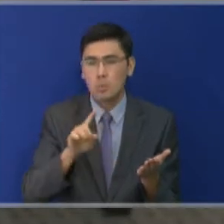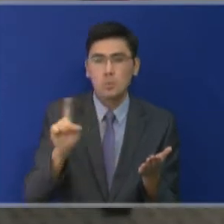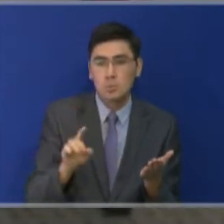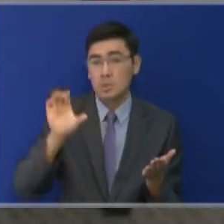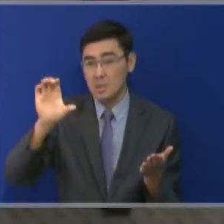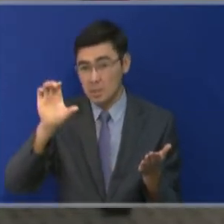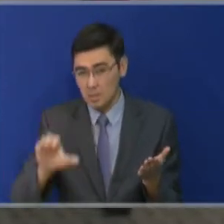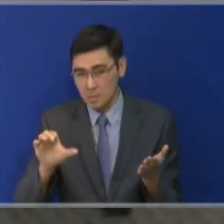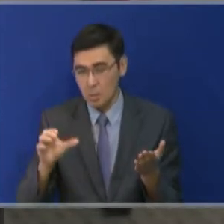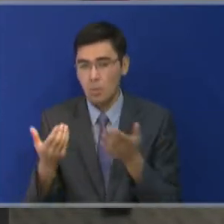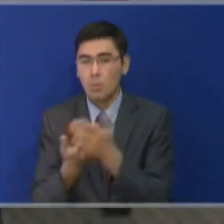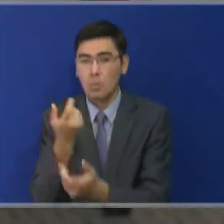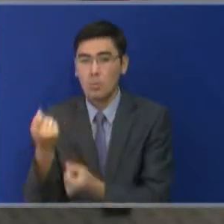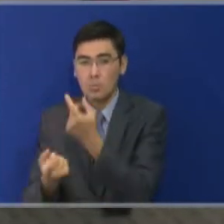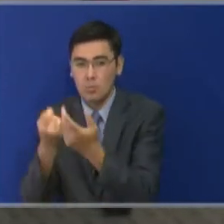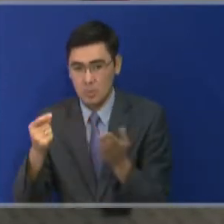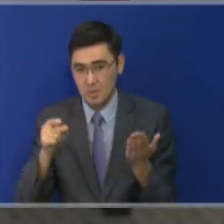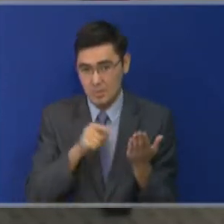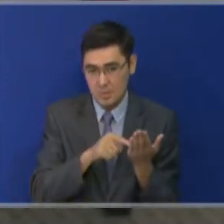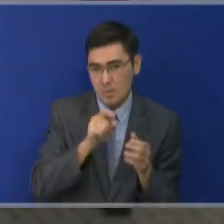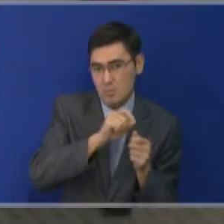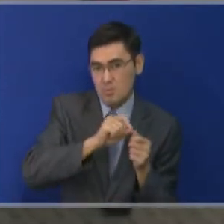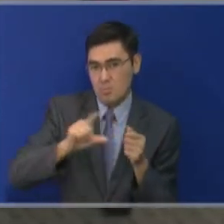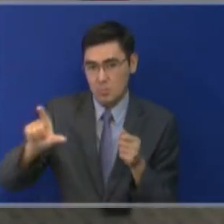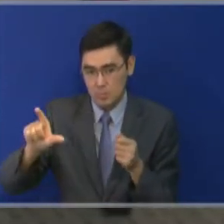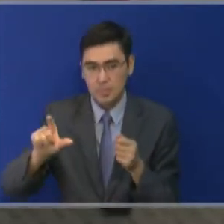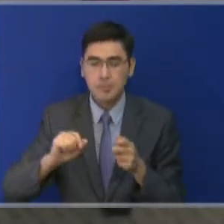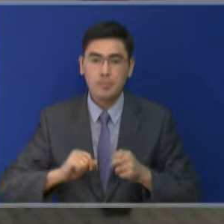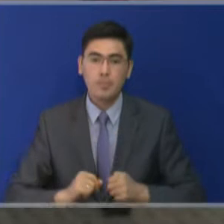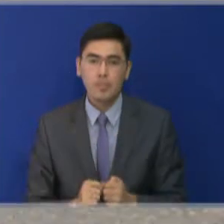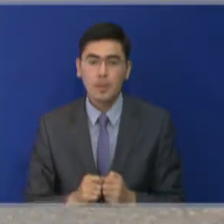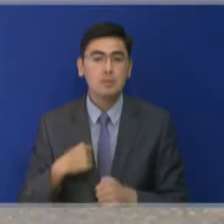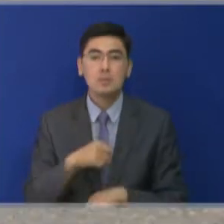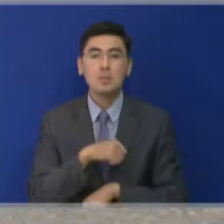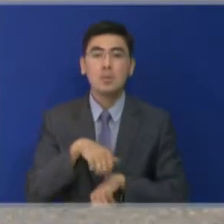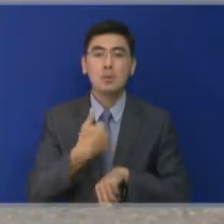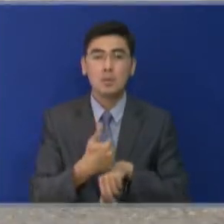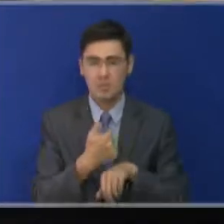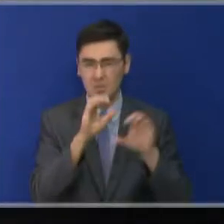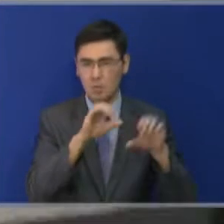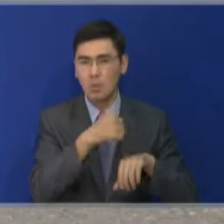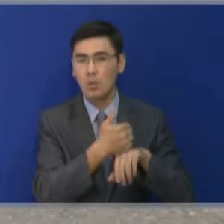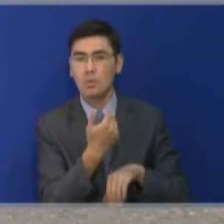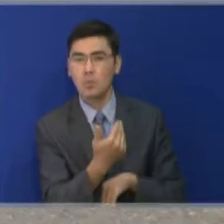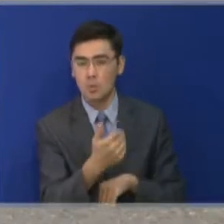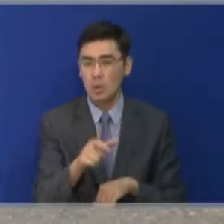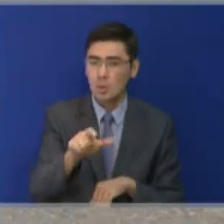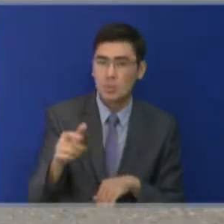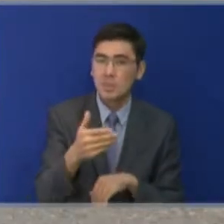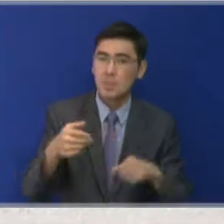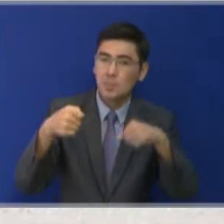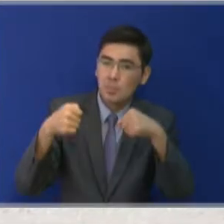заңның мақсаты Қазақстан Республикасының басты құндылығы адам құқықтарын қорғау. Конституцияның мазмұны уақыт талабына